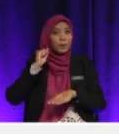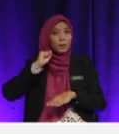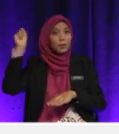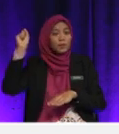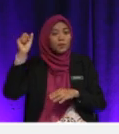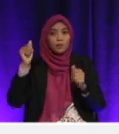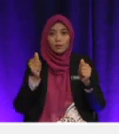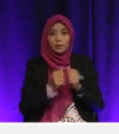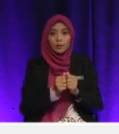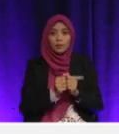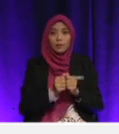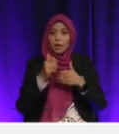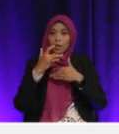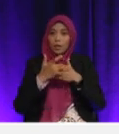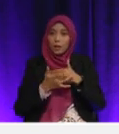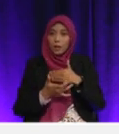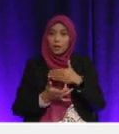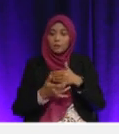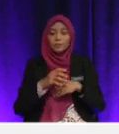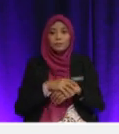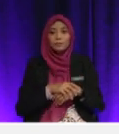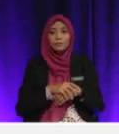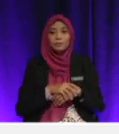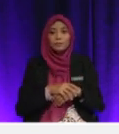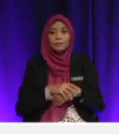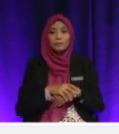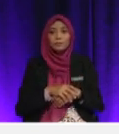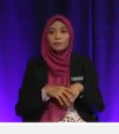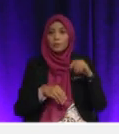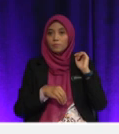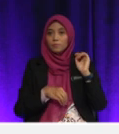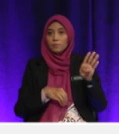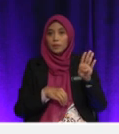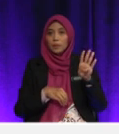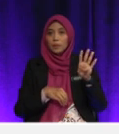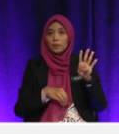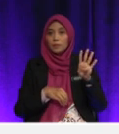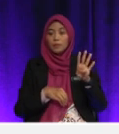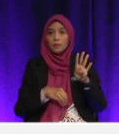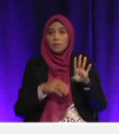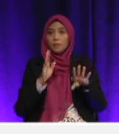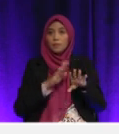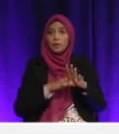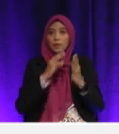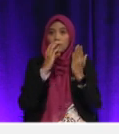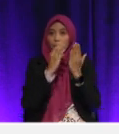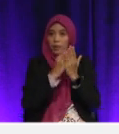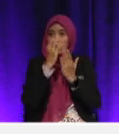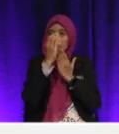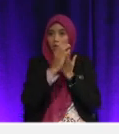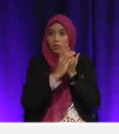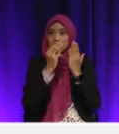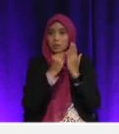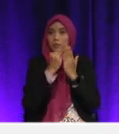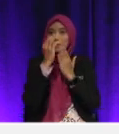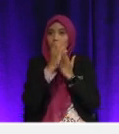darahnya yang keempat pergerakan Pemuda Melayu di tubuhkan pada emas 1946 pemimpinnya